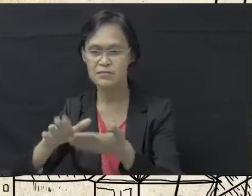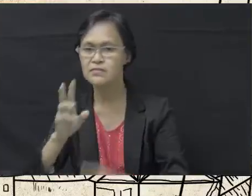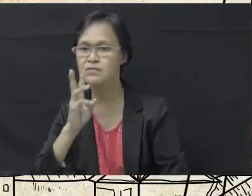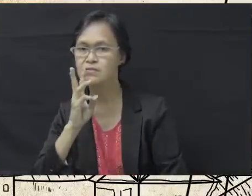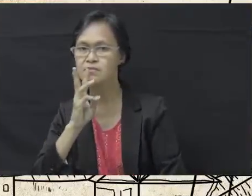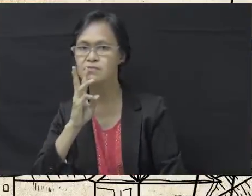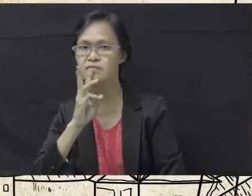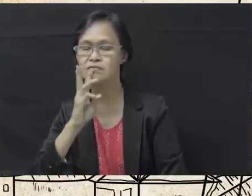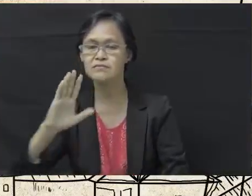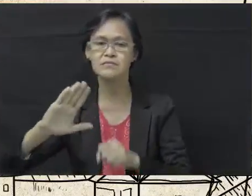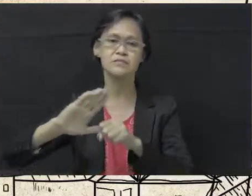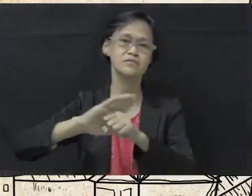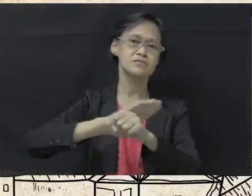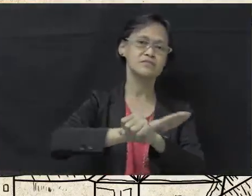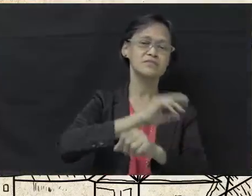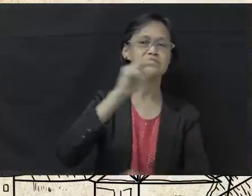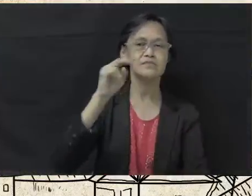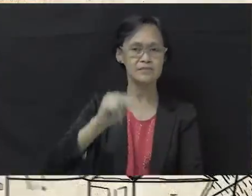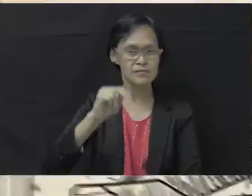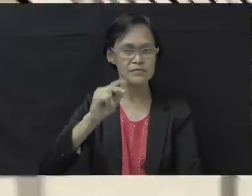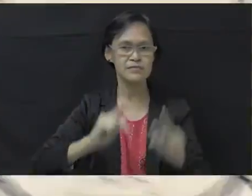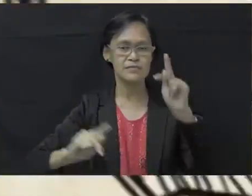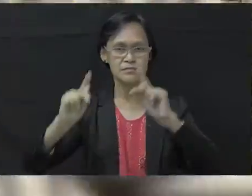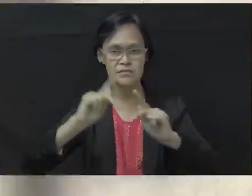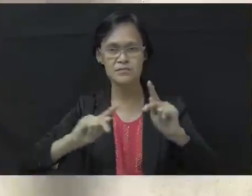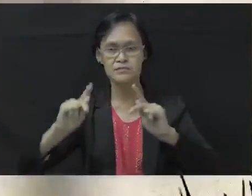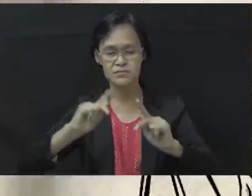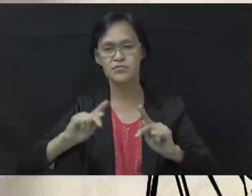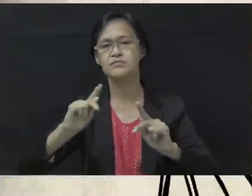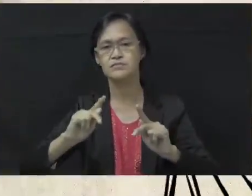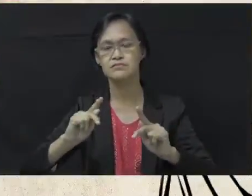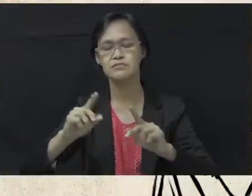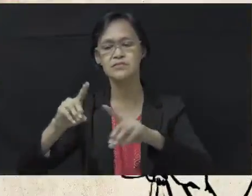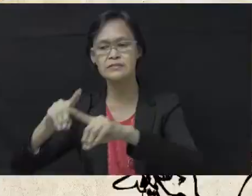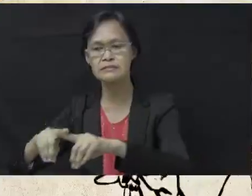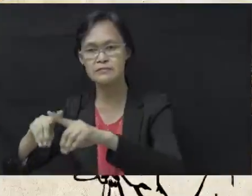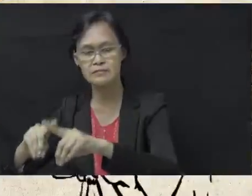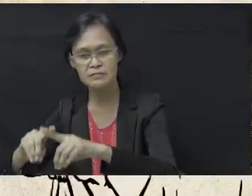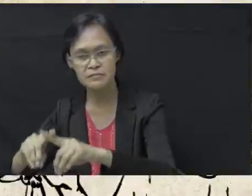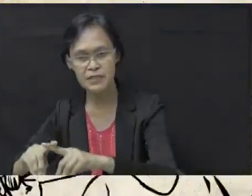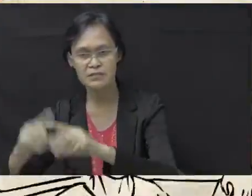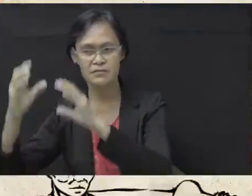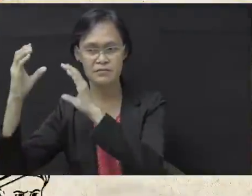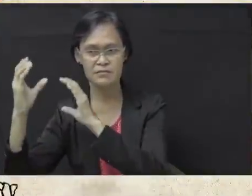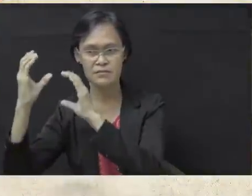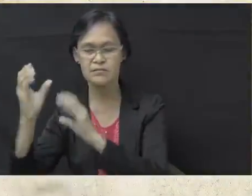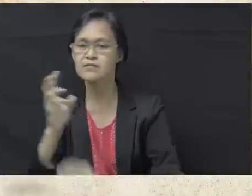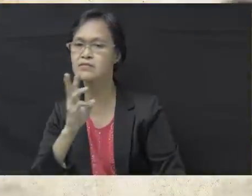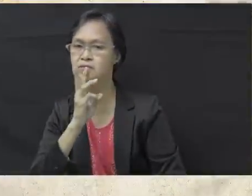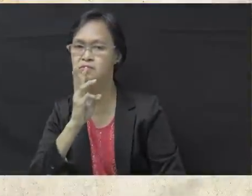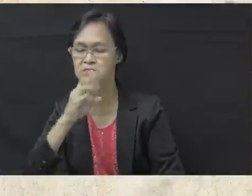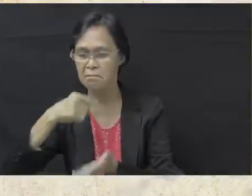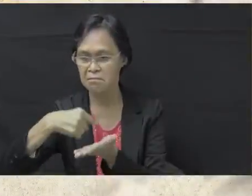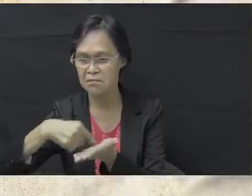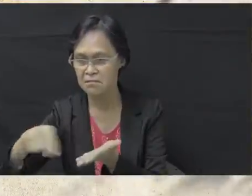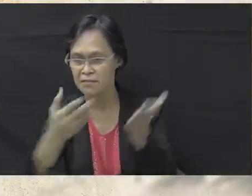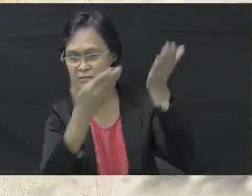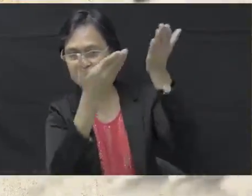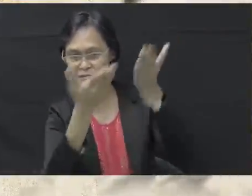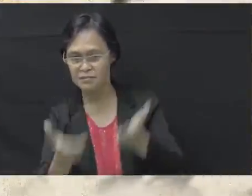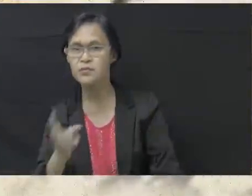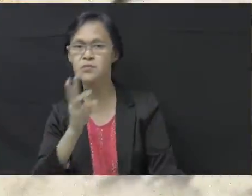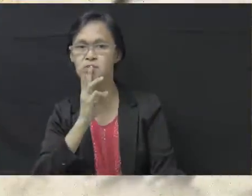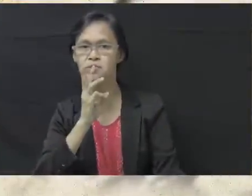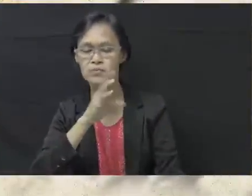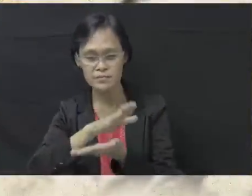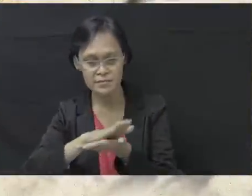tubig upang punan ang pangangailangan ng mga tao. Umasa ang mga tao sa mga agwador na binayaran upang